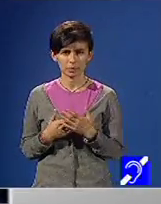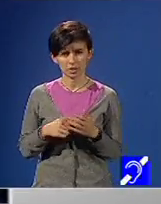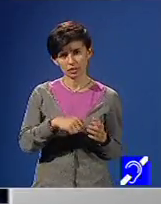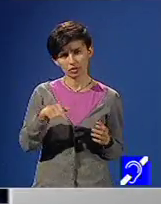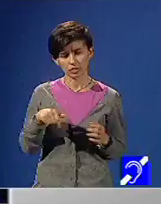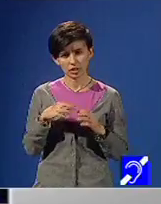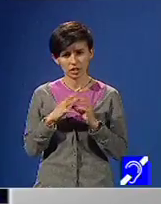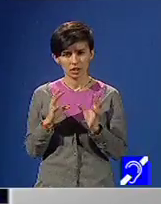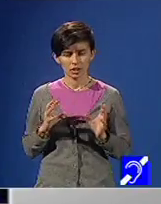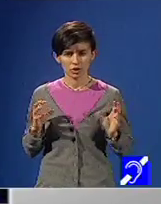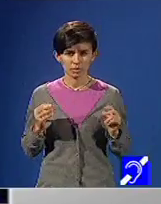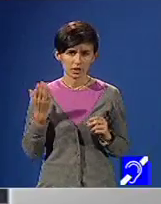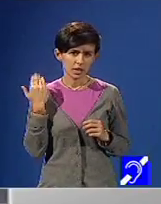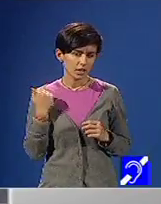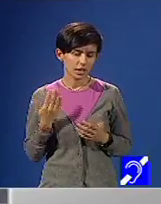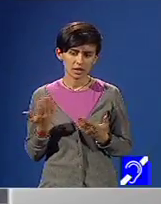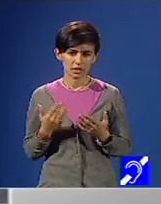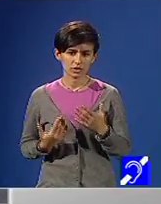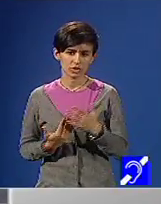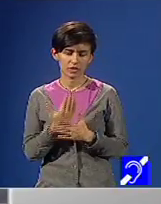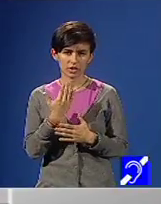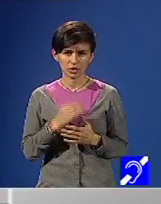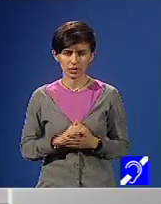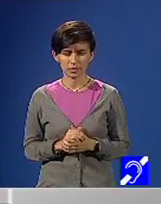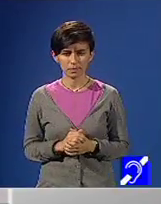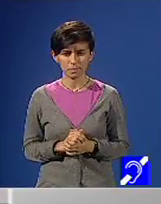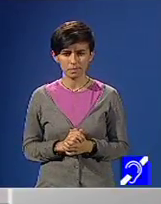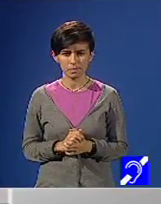face ergoterapie era ceva cu totul și cu totul nou.